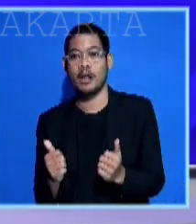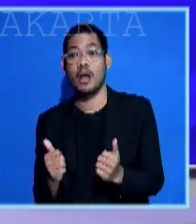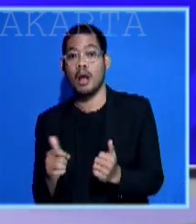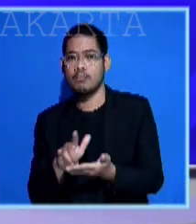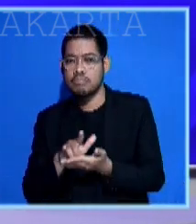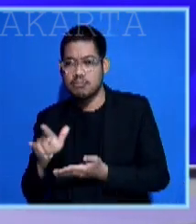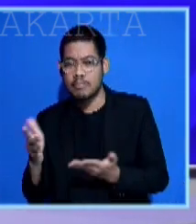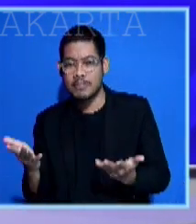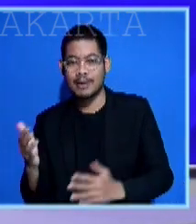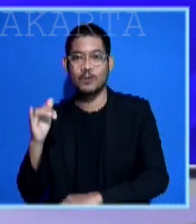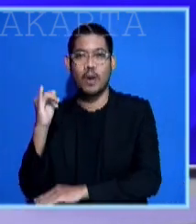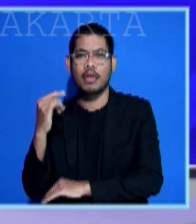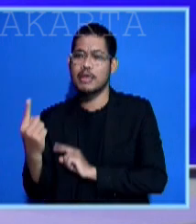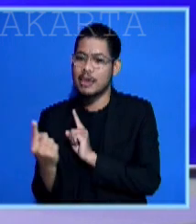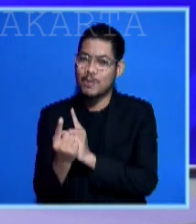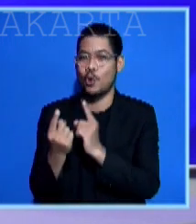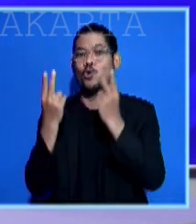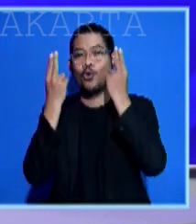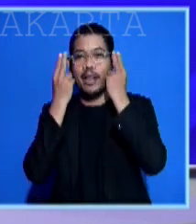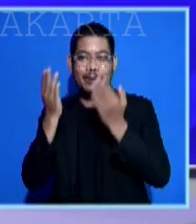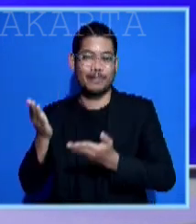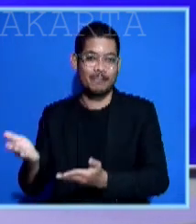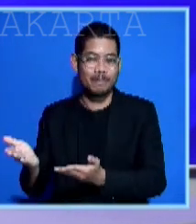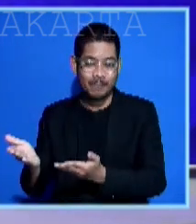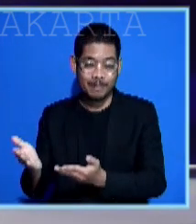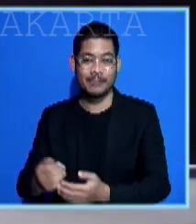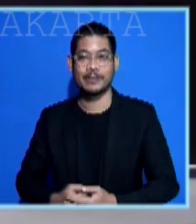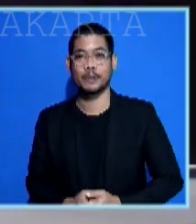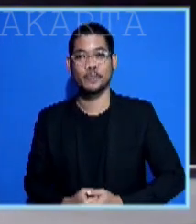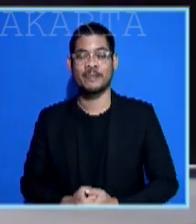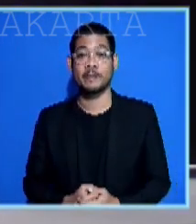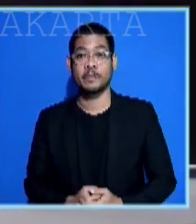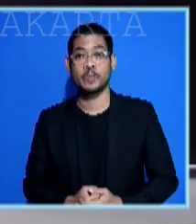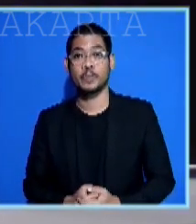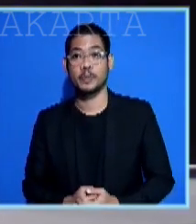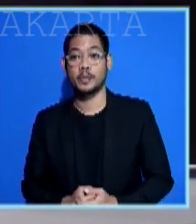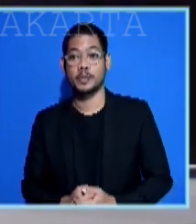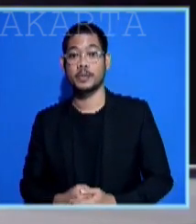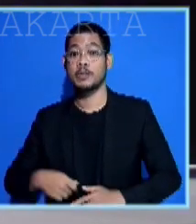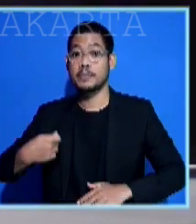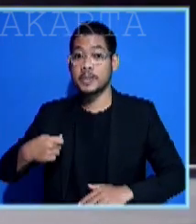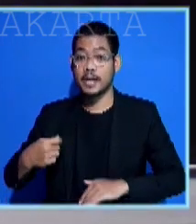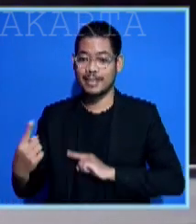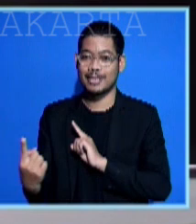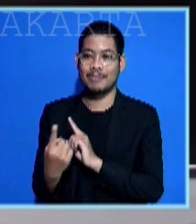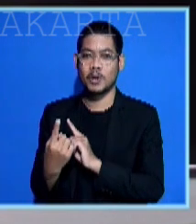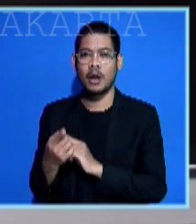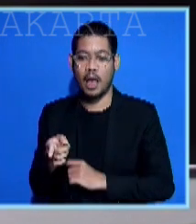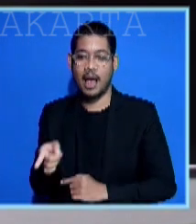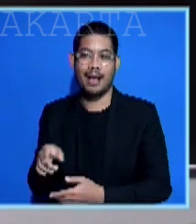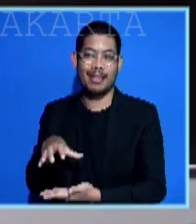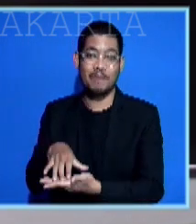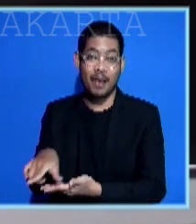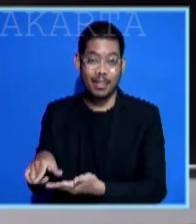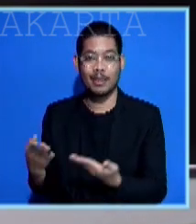Yogyakarta untuk bertemu Gubernur Daerah Istimewa Yogyakarta, Hamengkubuwono ke-10. Hadi Cahyanto mengaku pada pertemuan yang digelar secara tertutup tersebut